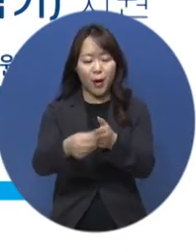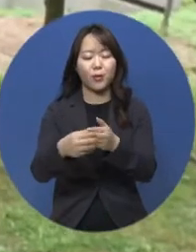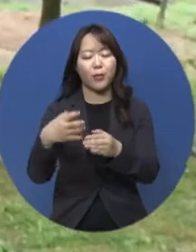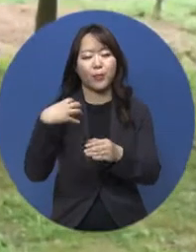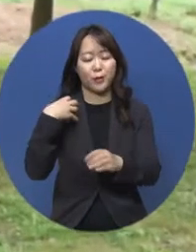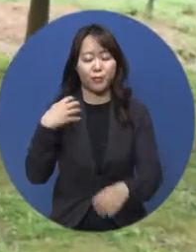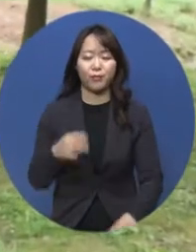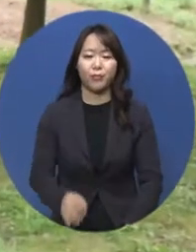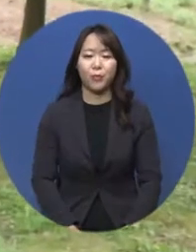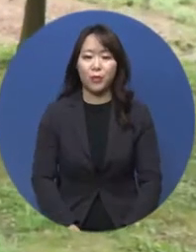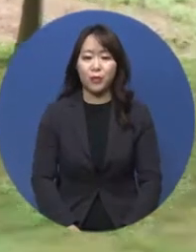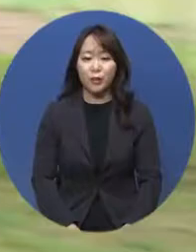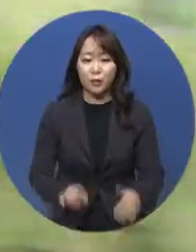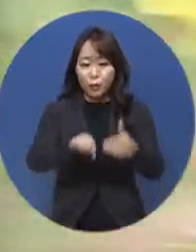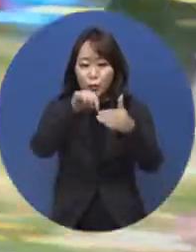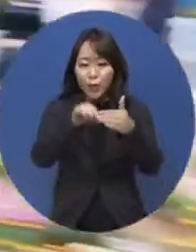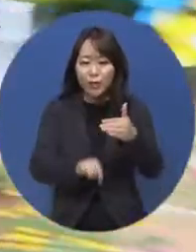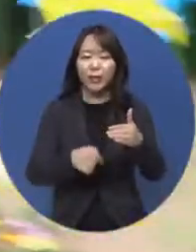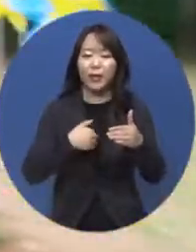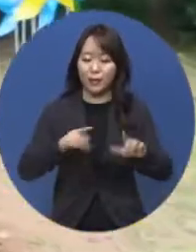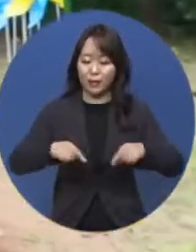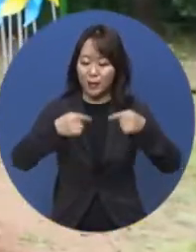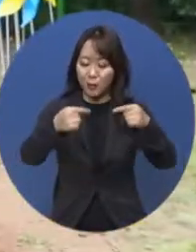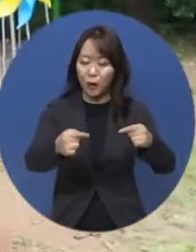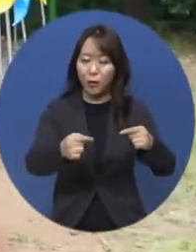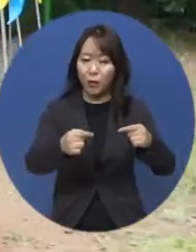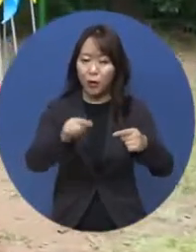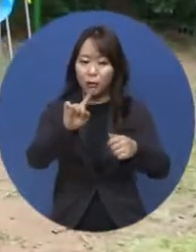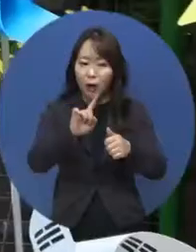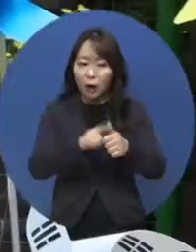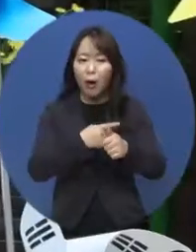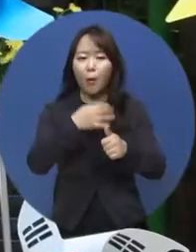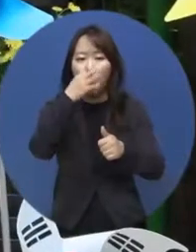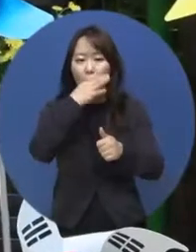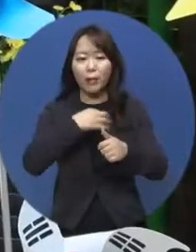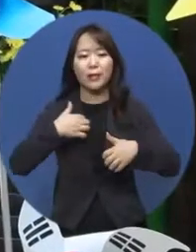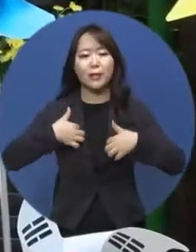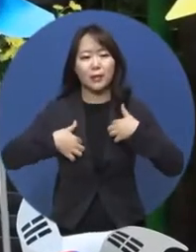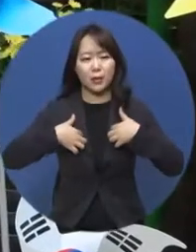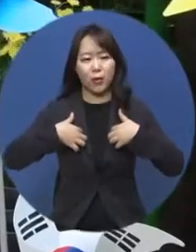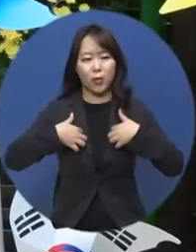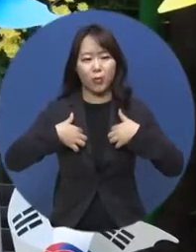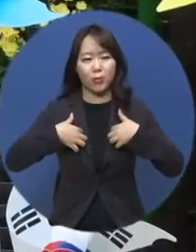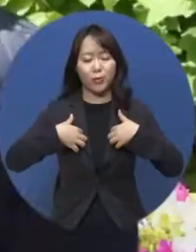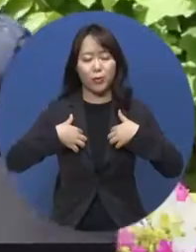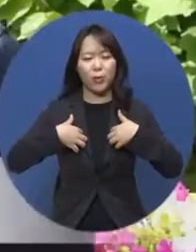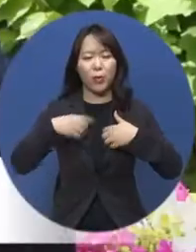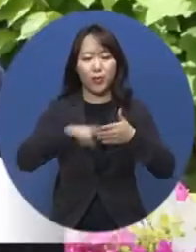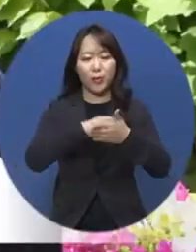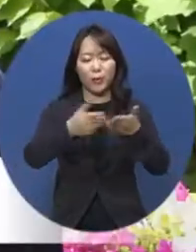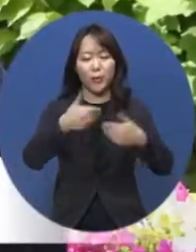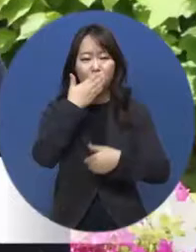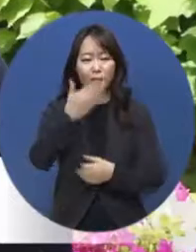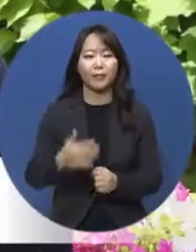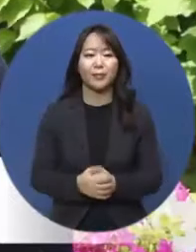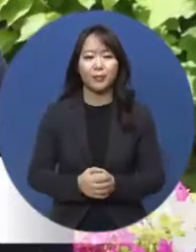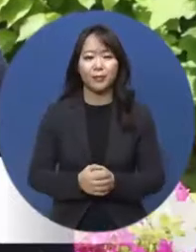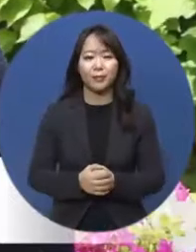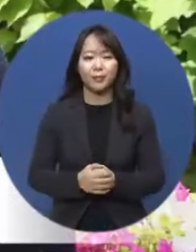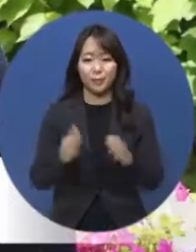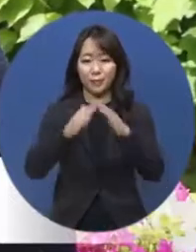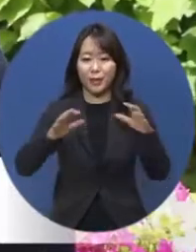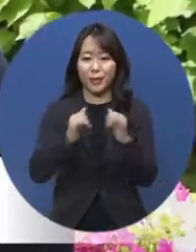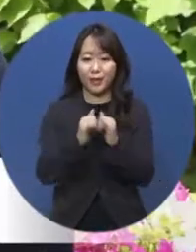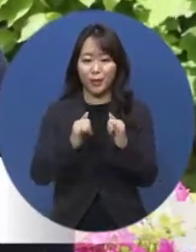있습니다. 그 과정 속 나의 참여는 어느새 보람과 즐거움으로 되돌아옵니다. 아파트 주민들이